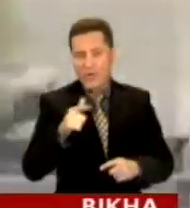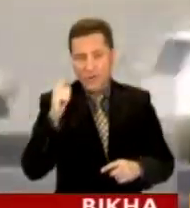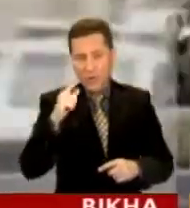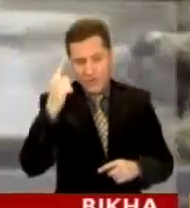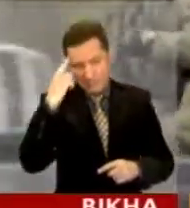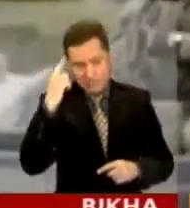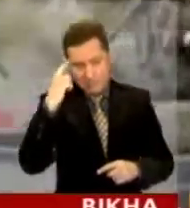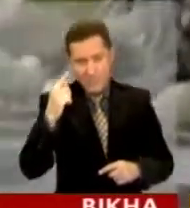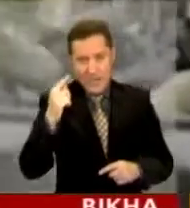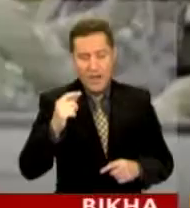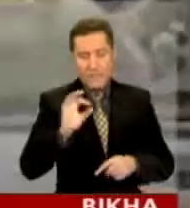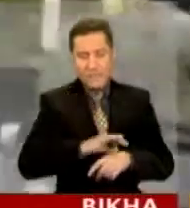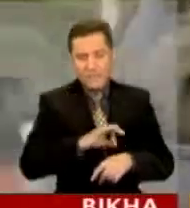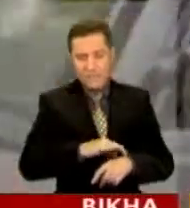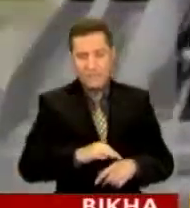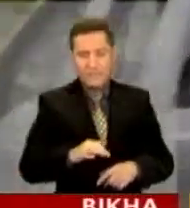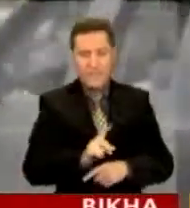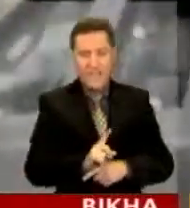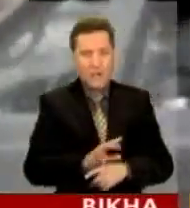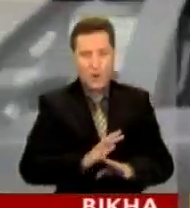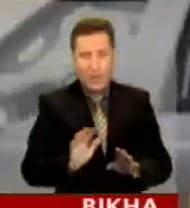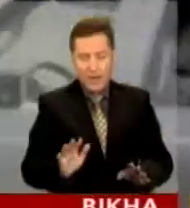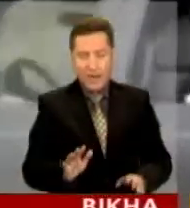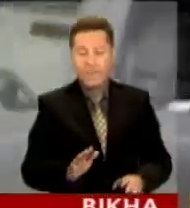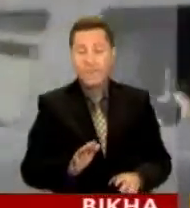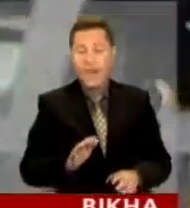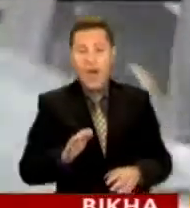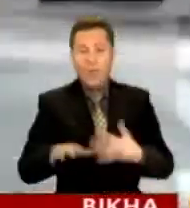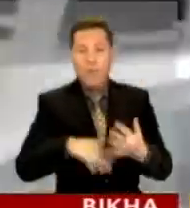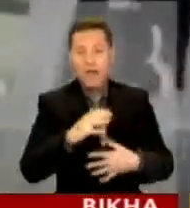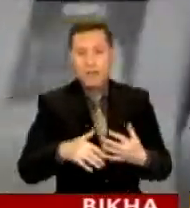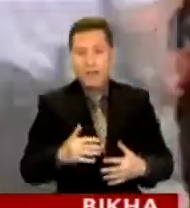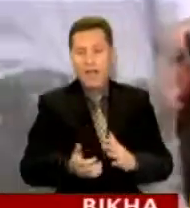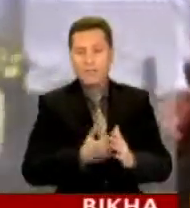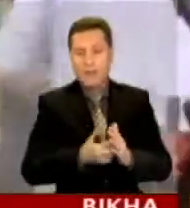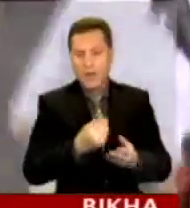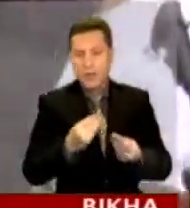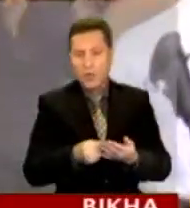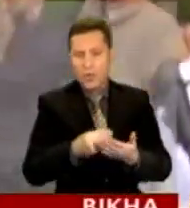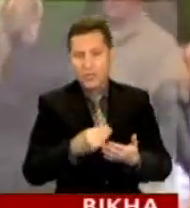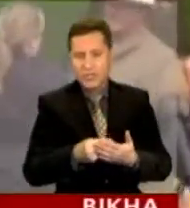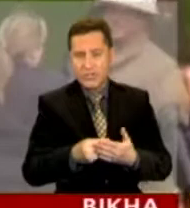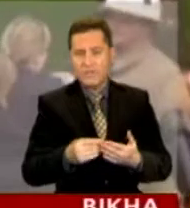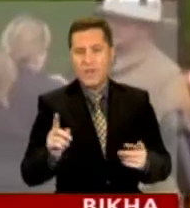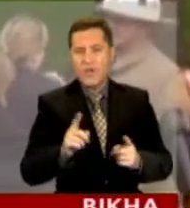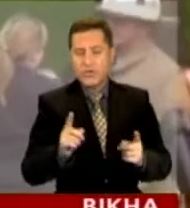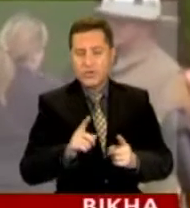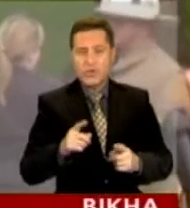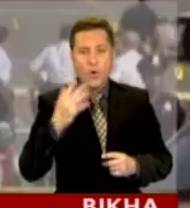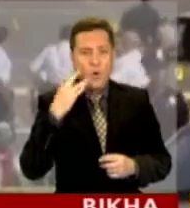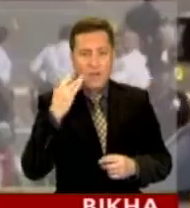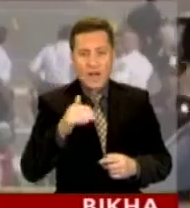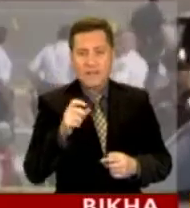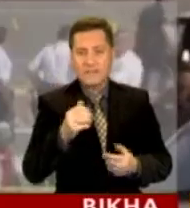голову. Відтоді вона стала зовсім неврівноваженою. Можливо, саме паніка з приводу браку коштів у бюджеті, що охопила нині американців, і